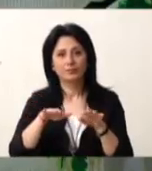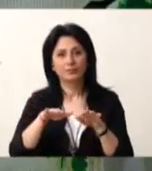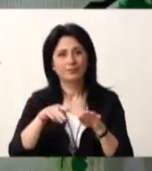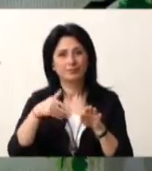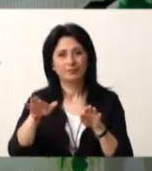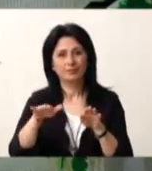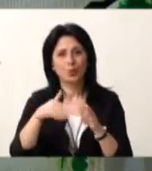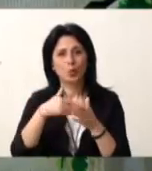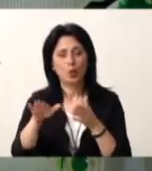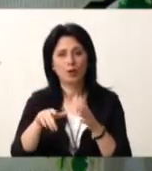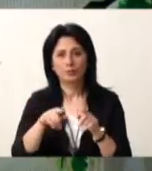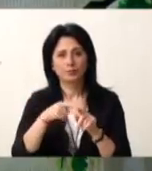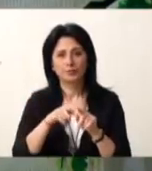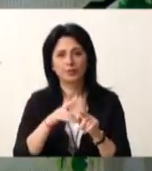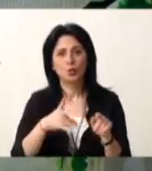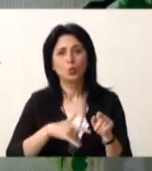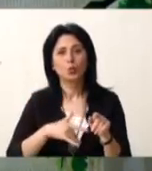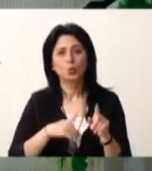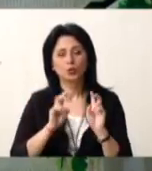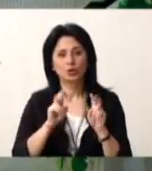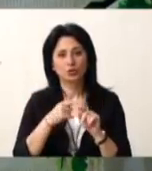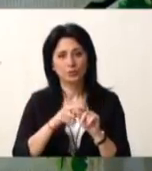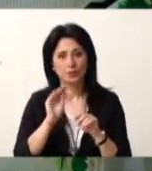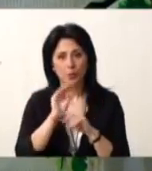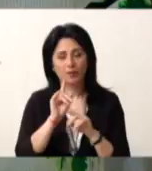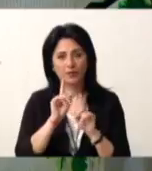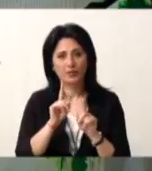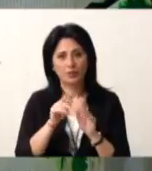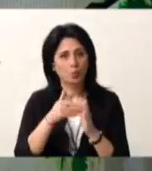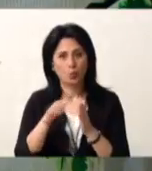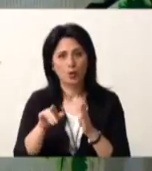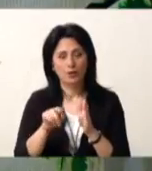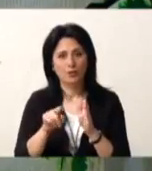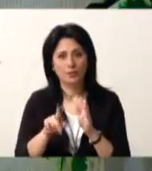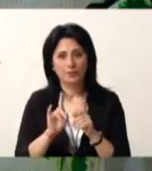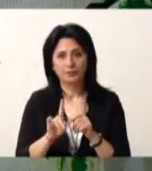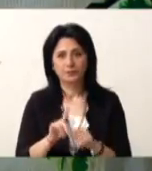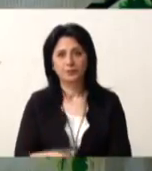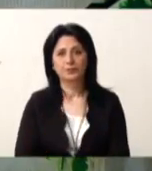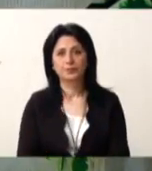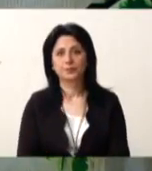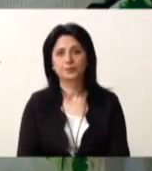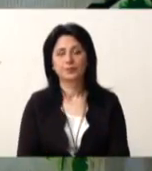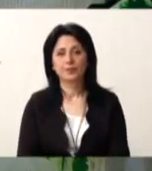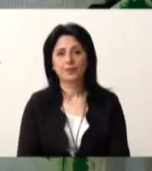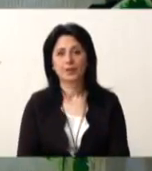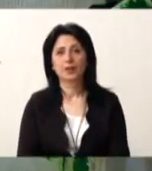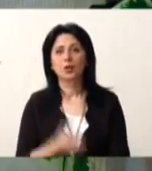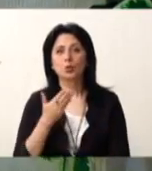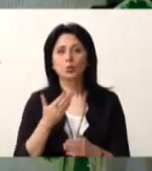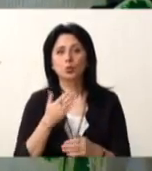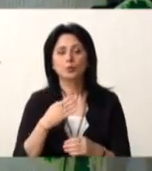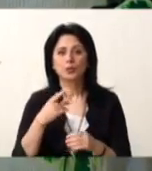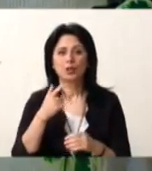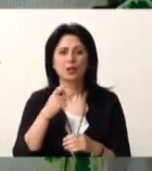ხოლმე ნახარშებზე, განსაკუთრებით გუჭის მჟავობის მომატების შემთხვევაში კატეგორიულად არ დავეთანხმებით, რომ უწყინარია თუნდაც